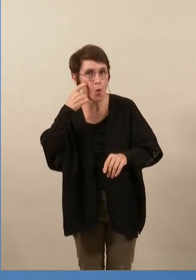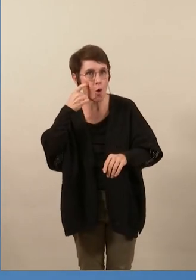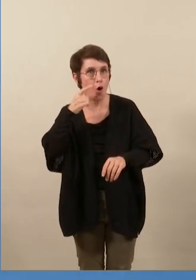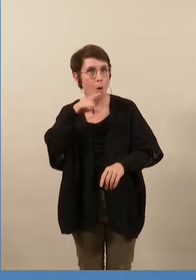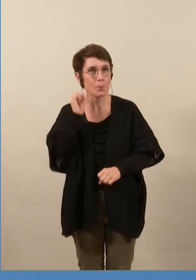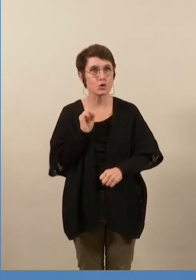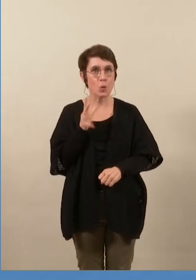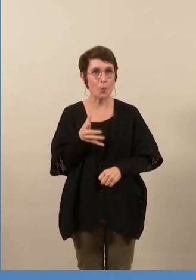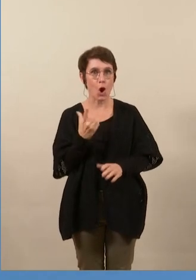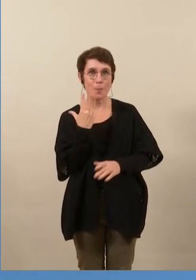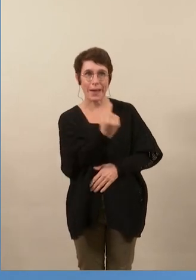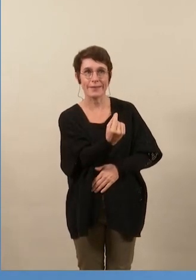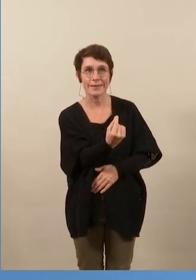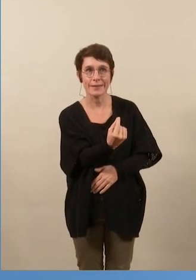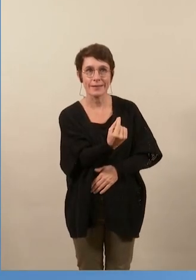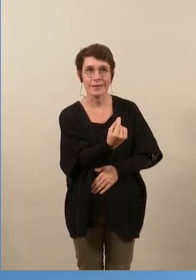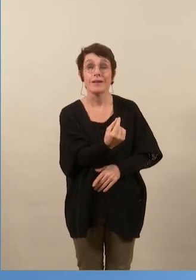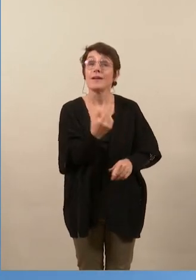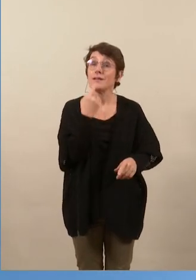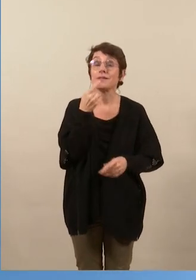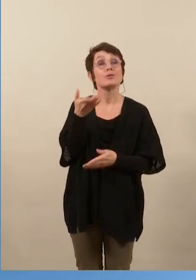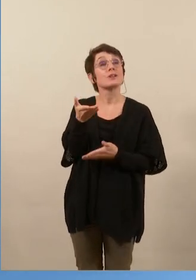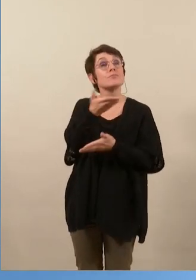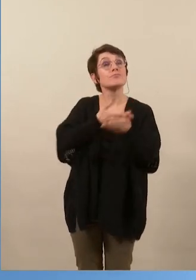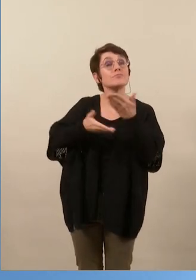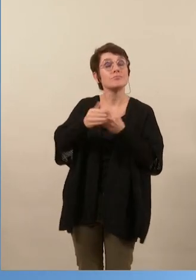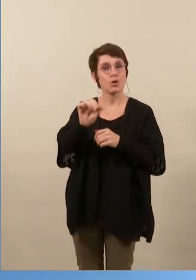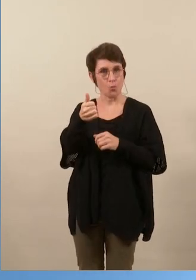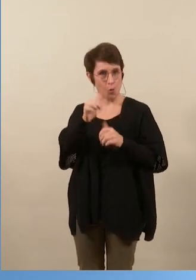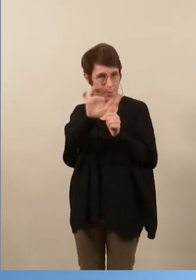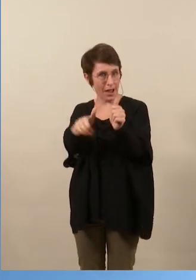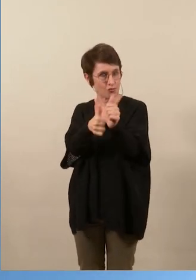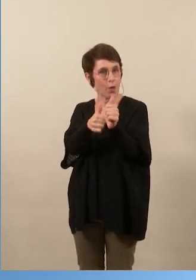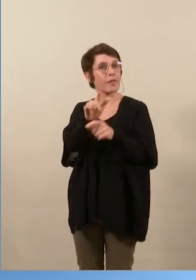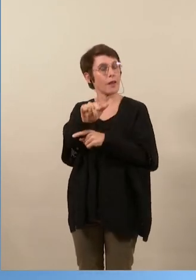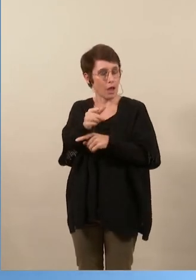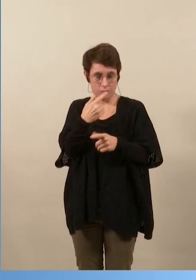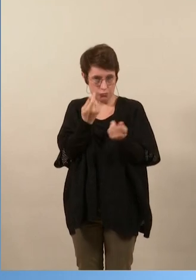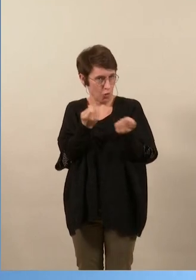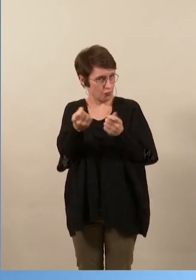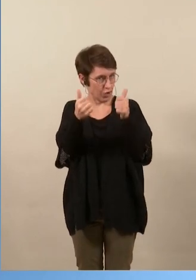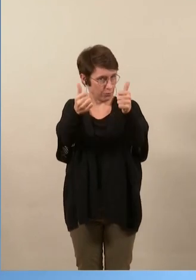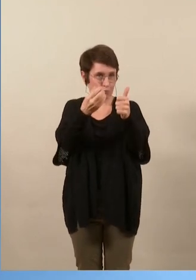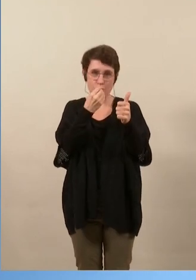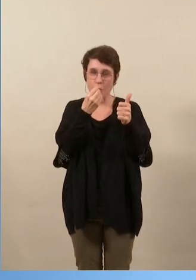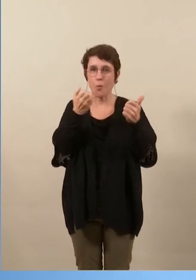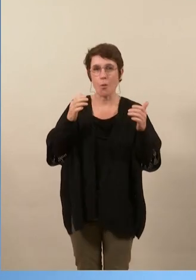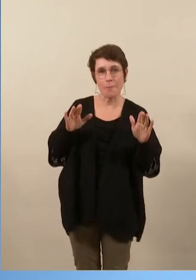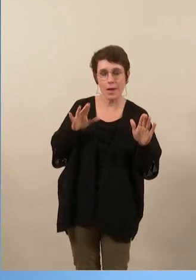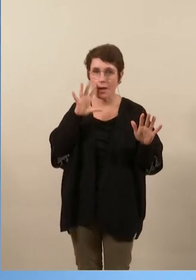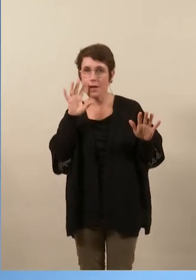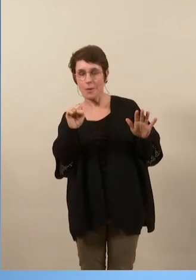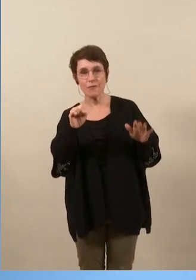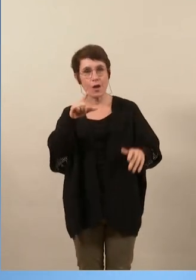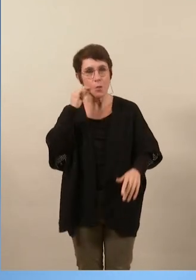je sa pas que Madame la première adjointe je n'apprécie pas la façon dont vous menez le le conseil municipal mais simplement il est à Notter qu'Éric Piol est